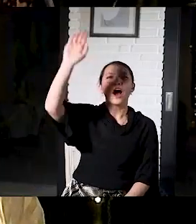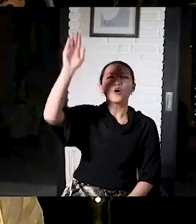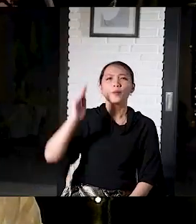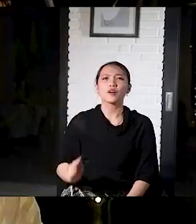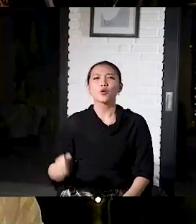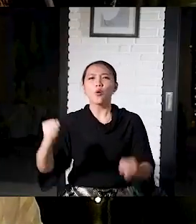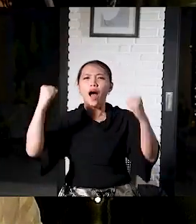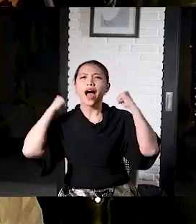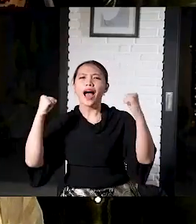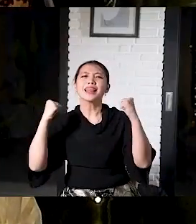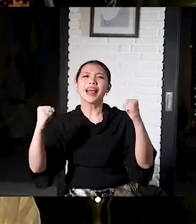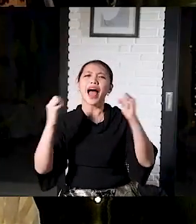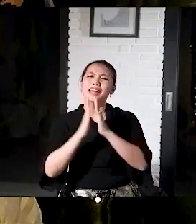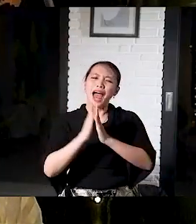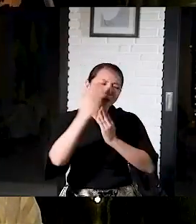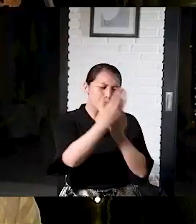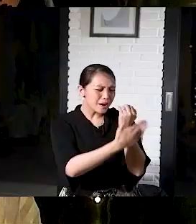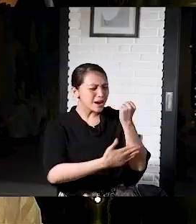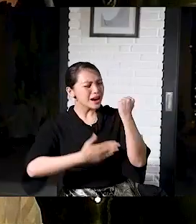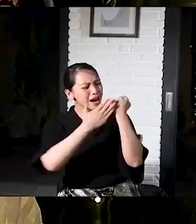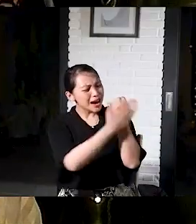Engkau kekuatan dan